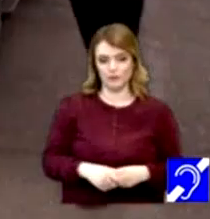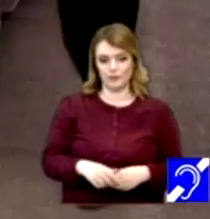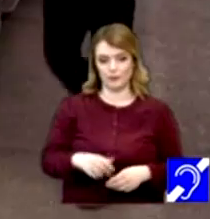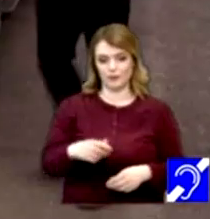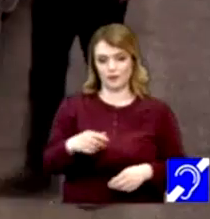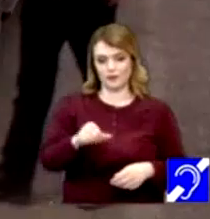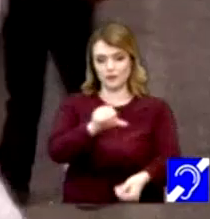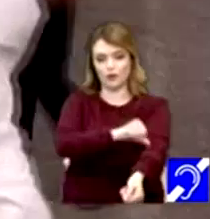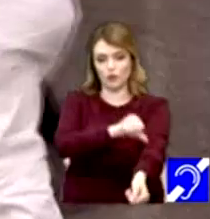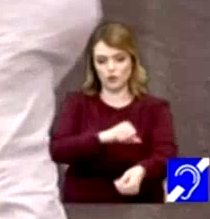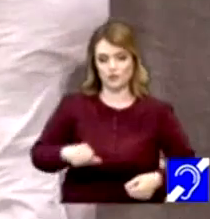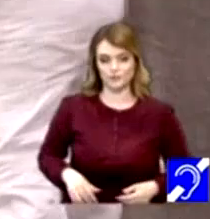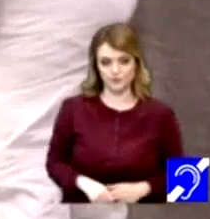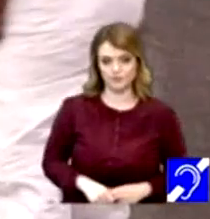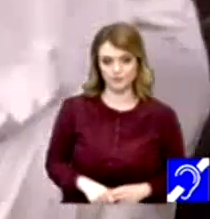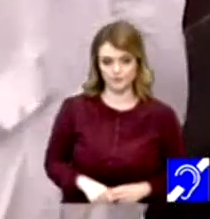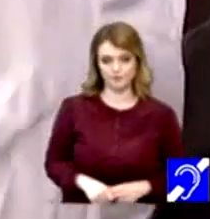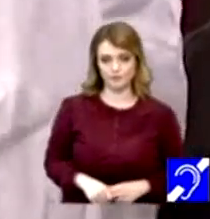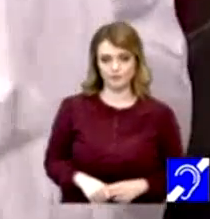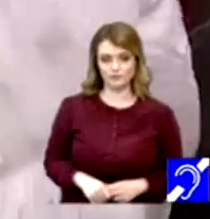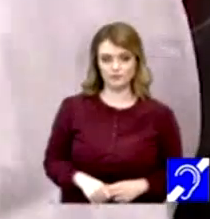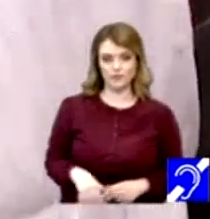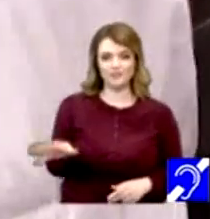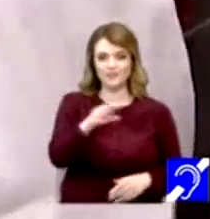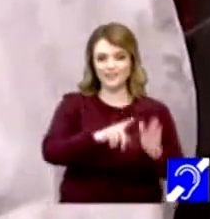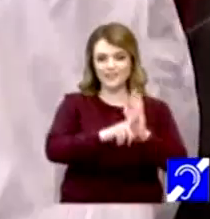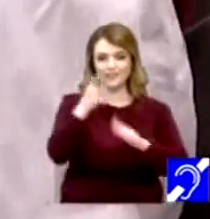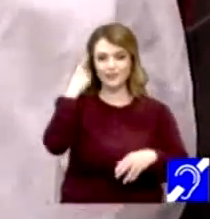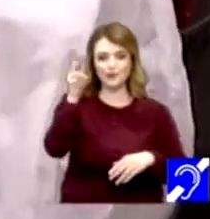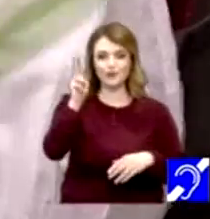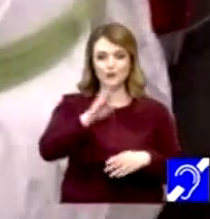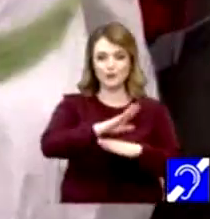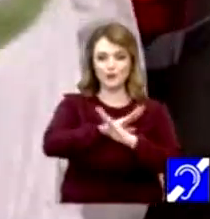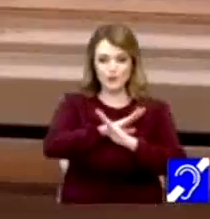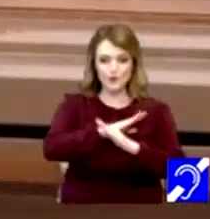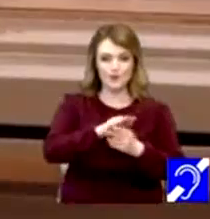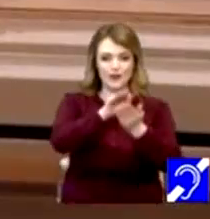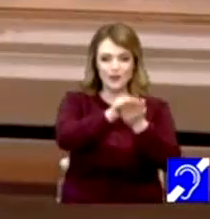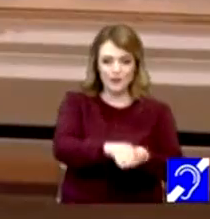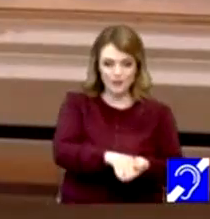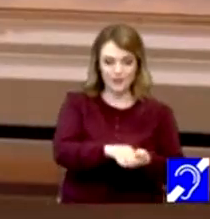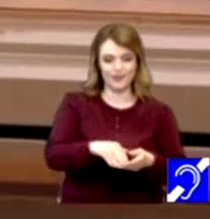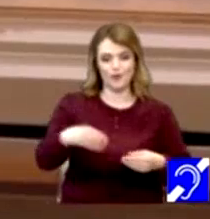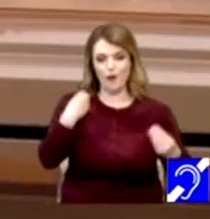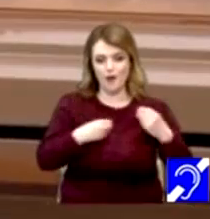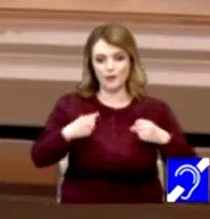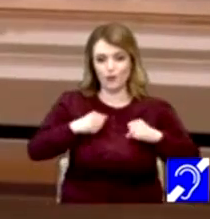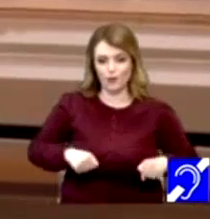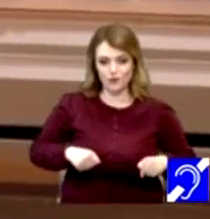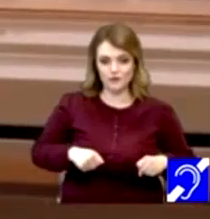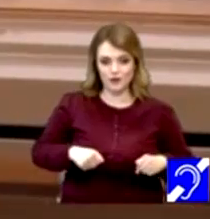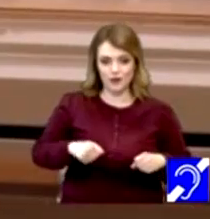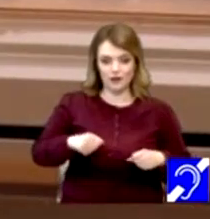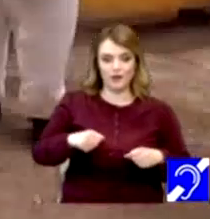La prima vedere, toate indiciile trimit cu gândul la înmormântarea unei victime COVID. Oameni în costume de protecție, dric, coroane de flori și un sicriu. Doar